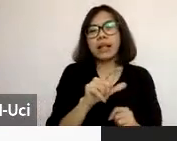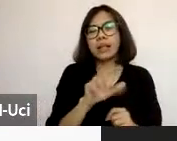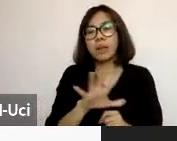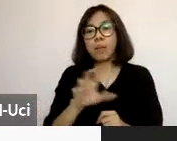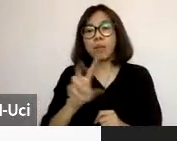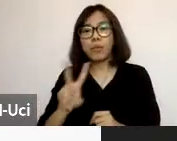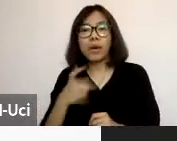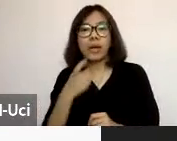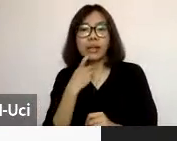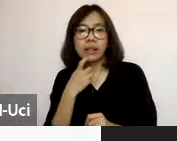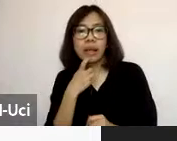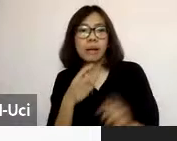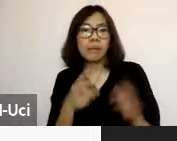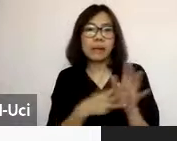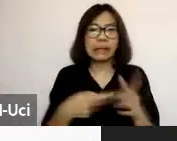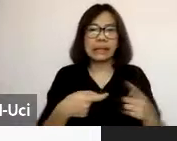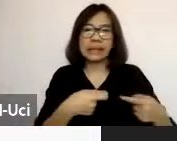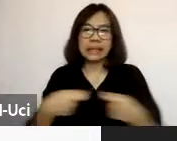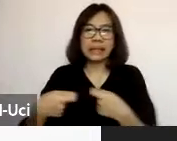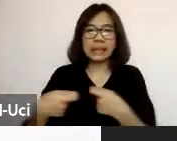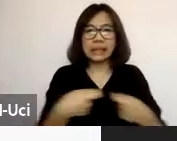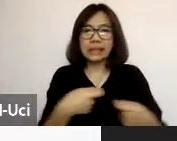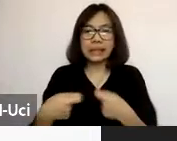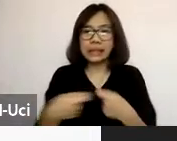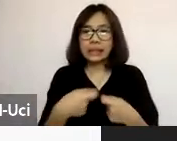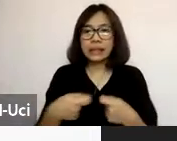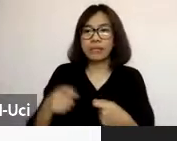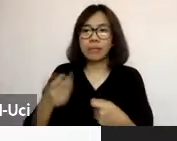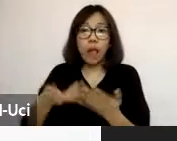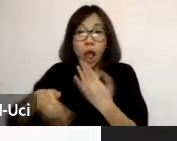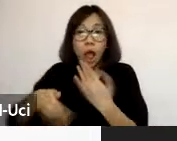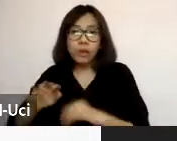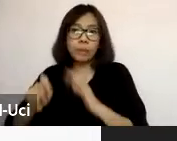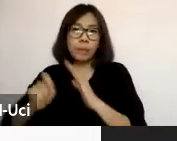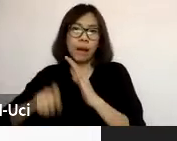adalah menyelesaikan sengketa konsumen di luar pengadilan